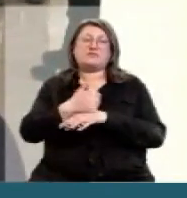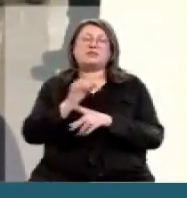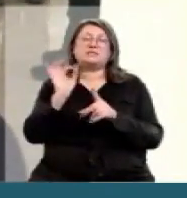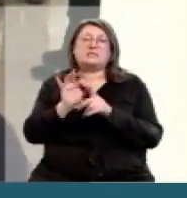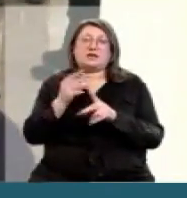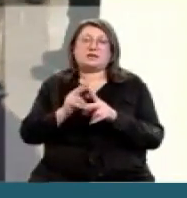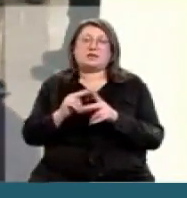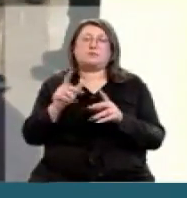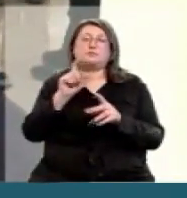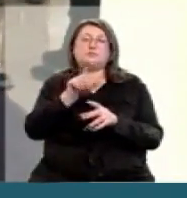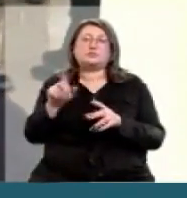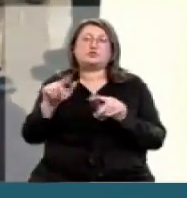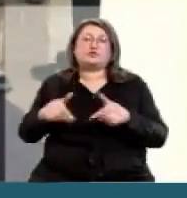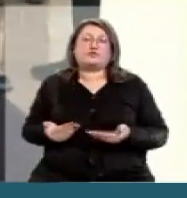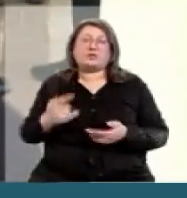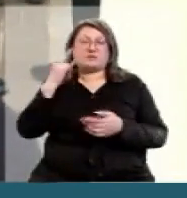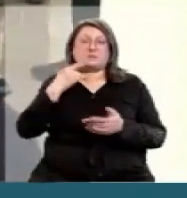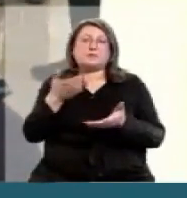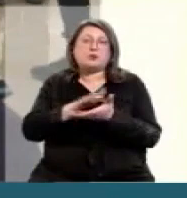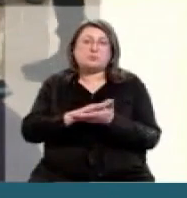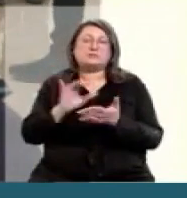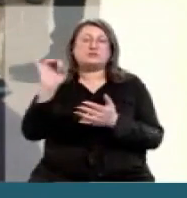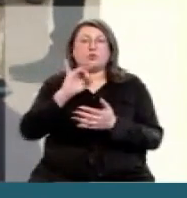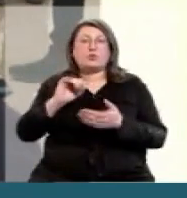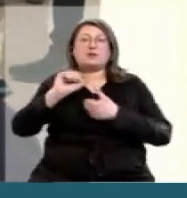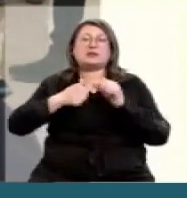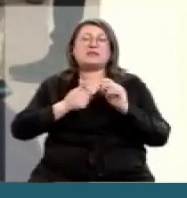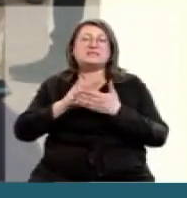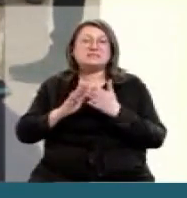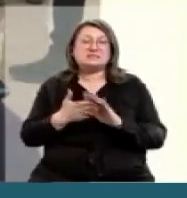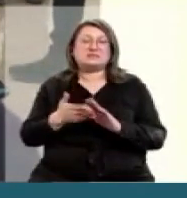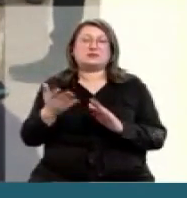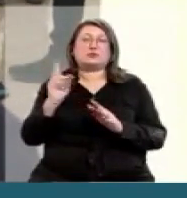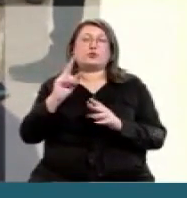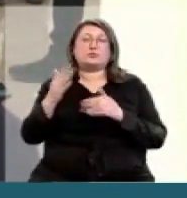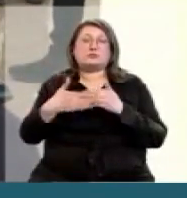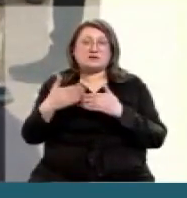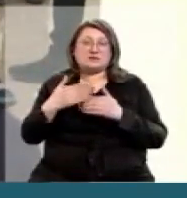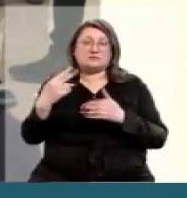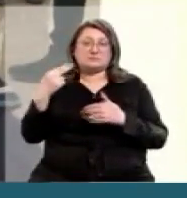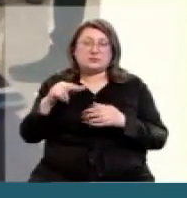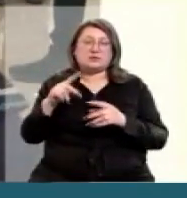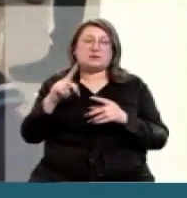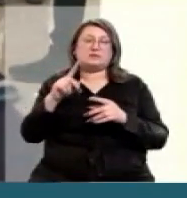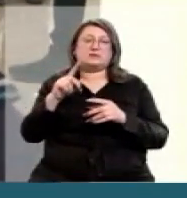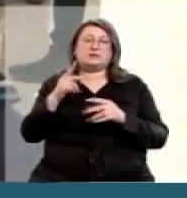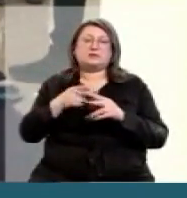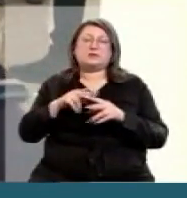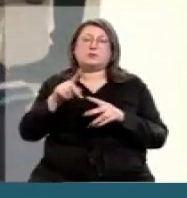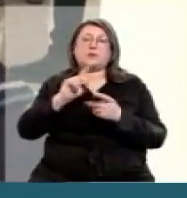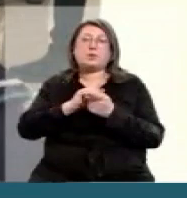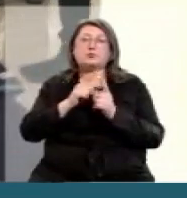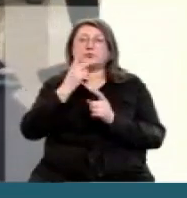мақсаты Қазақстанда мекен ететін азаматтар өз тарихын, салт-дәстүрлерін танып білу. Жазасын өтеушілерге мұндай шаралар жақсы серге